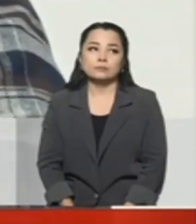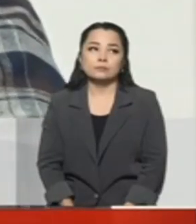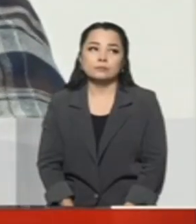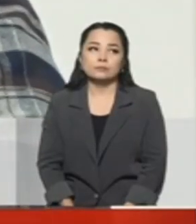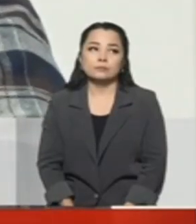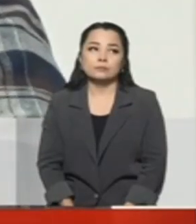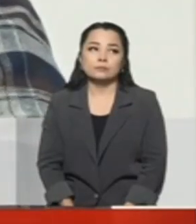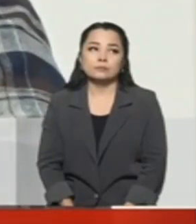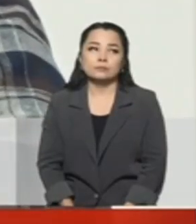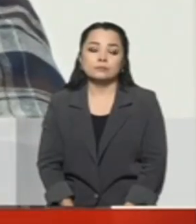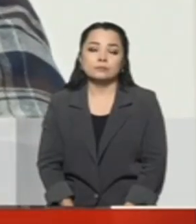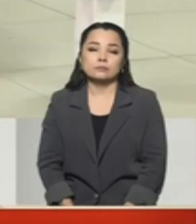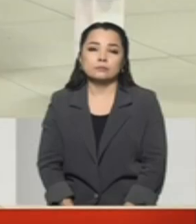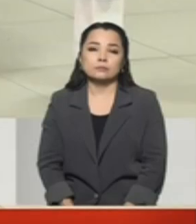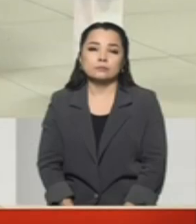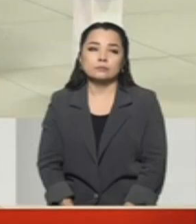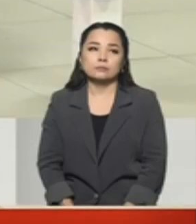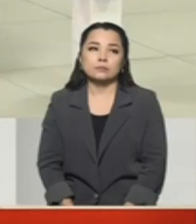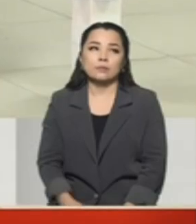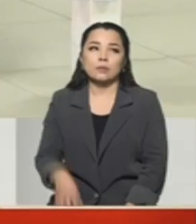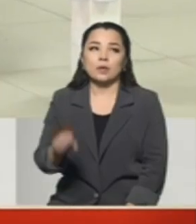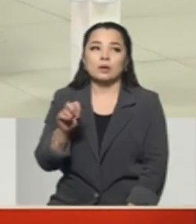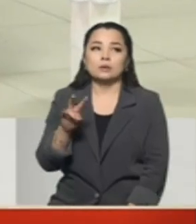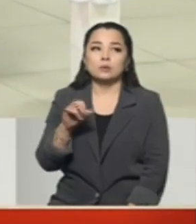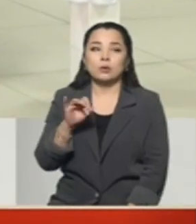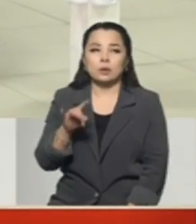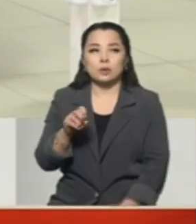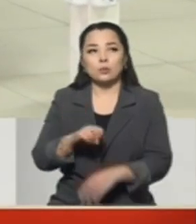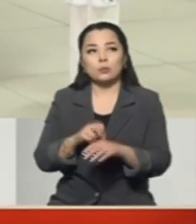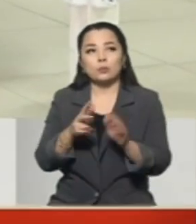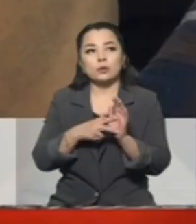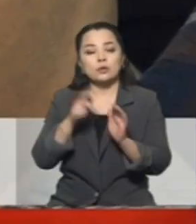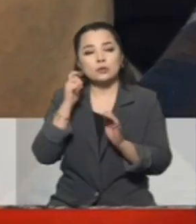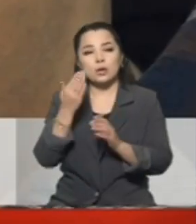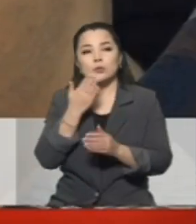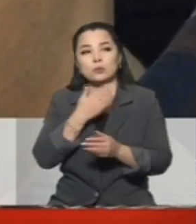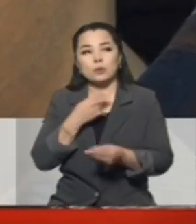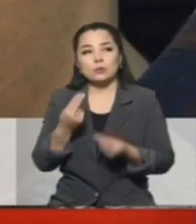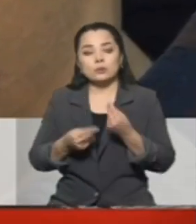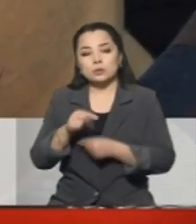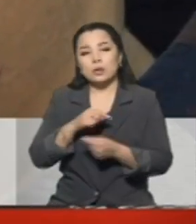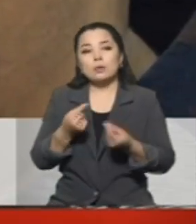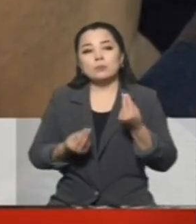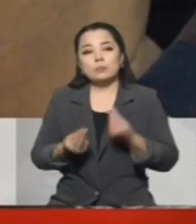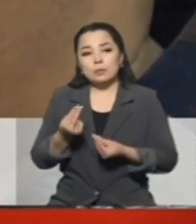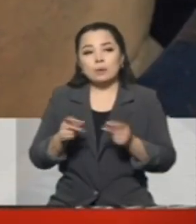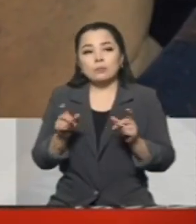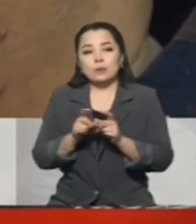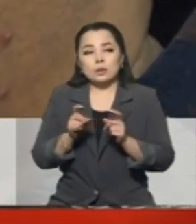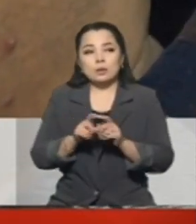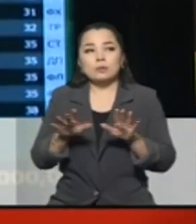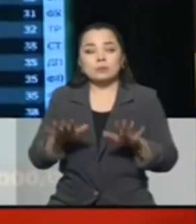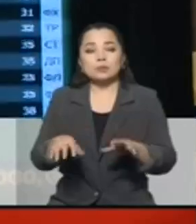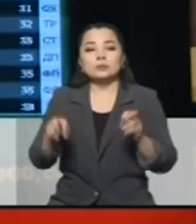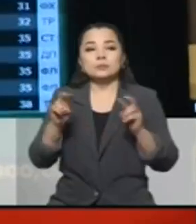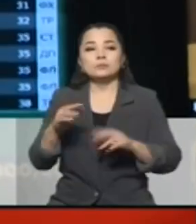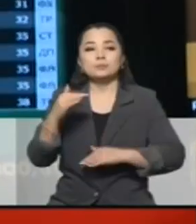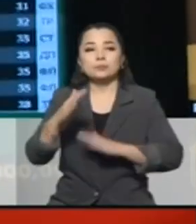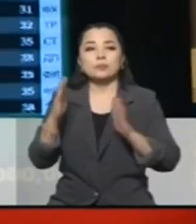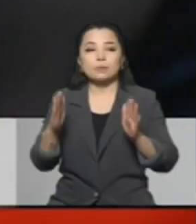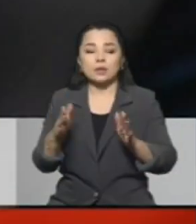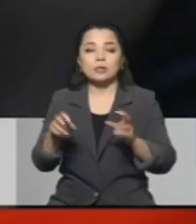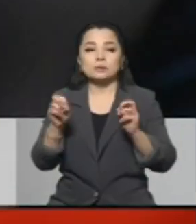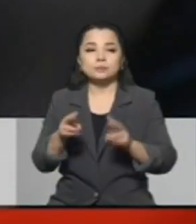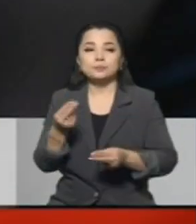это доверие окружающих. Ануар құмар ойындарға 18 жасынан әуестенген. Алдымен дүкендер мен ойын клубтарында тұратын арнайы автоматтар